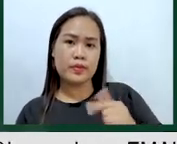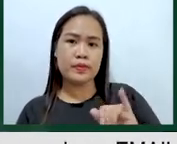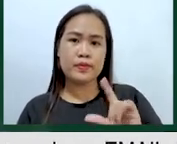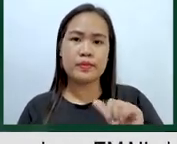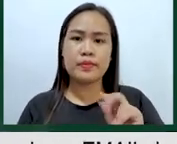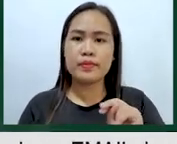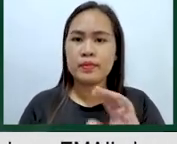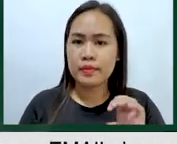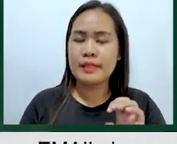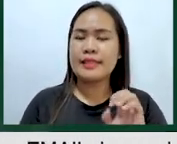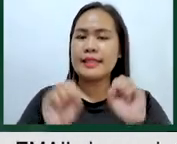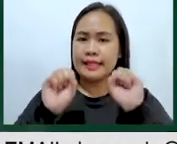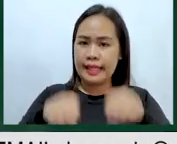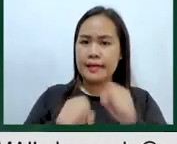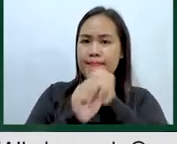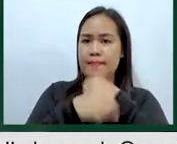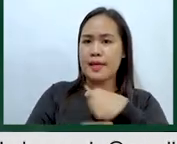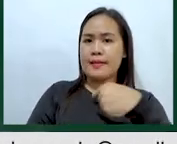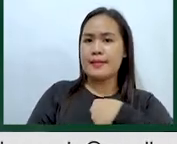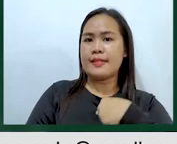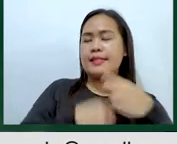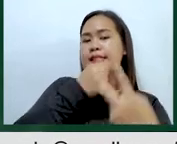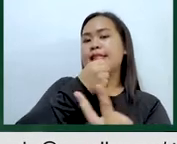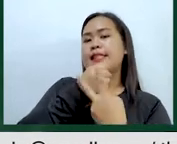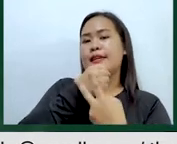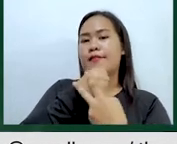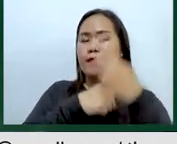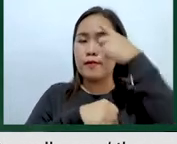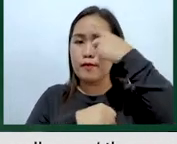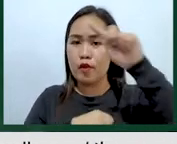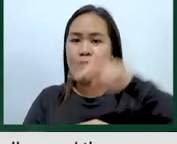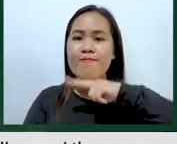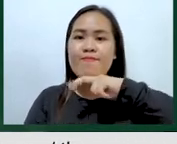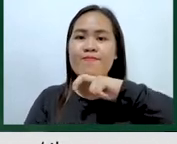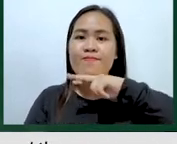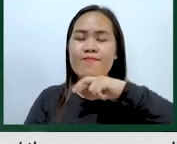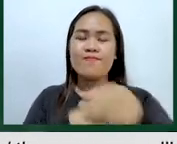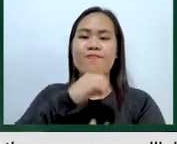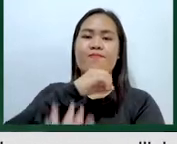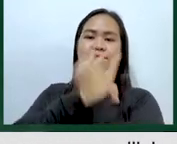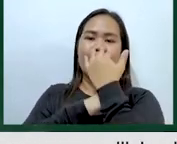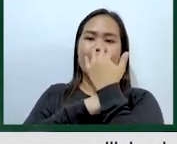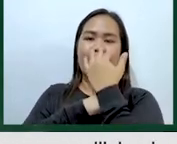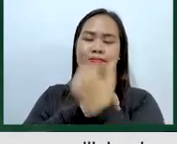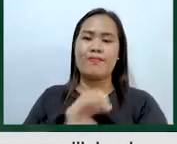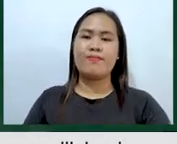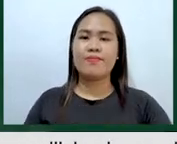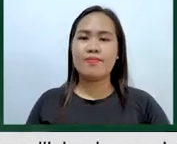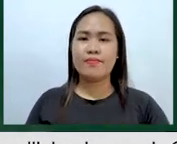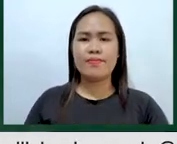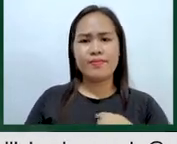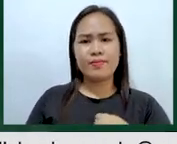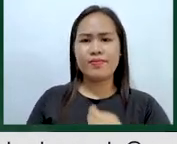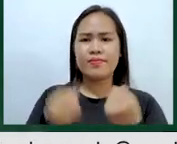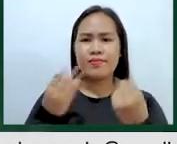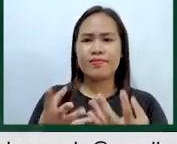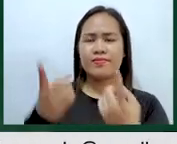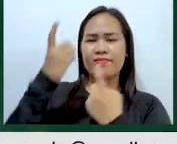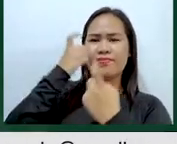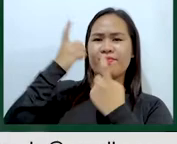yung pa rin ang magliligtas sa atin, no, sa pagkakaroon ng COVID-19 virus. Sabi ko nga sa akin po, marami